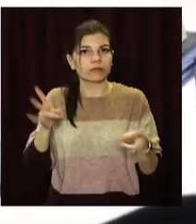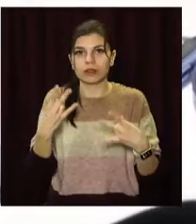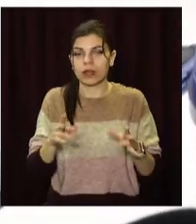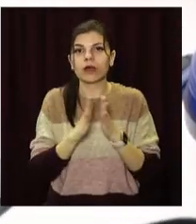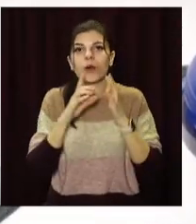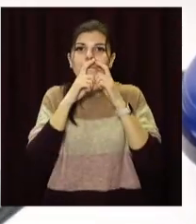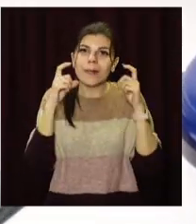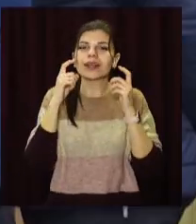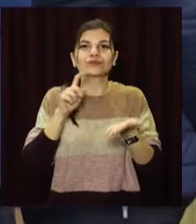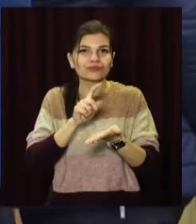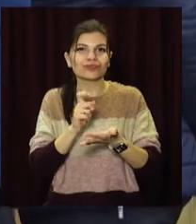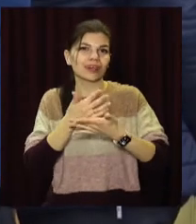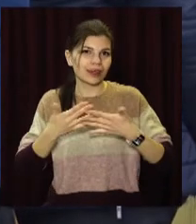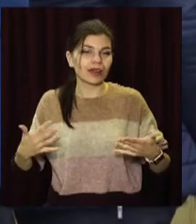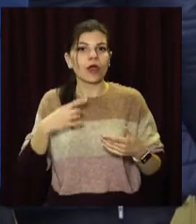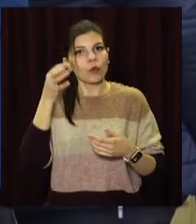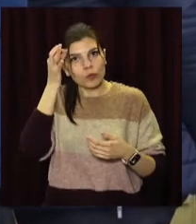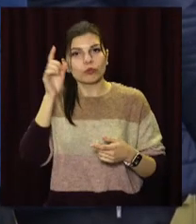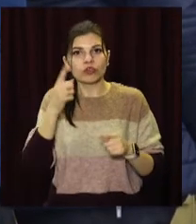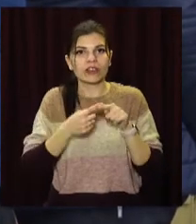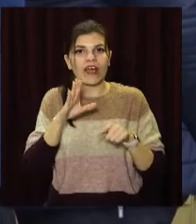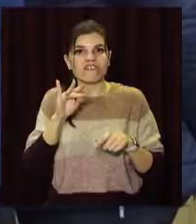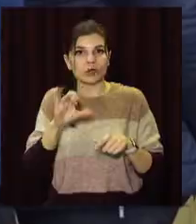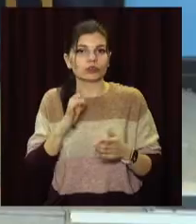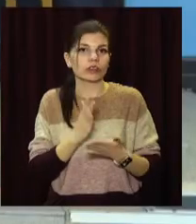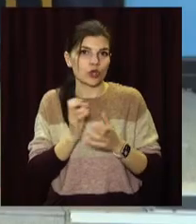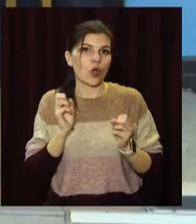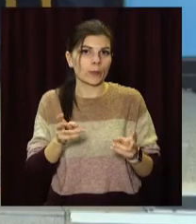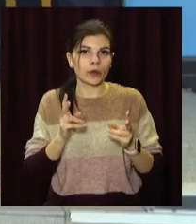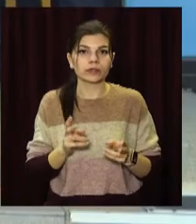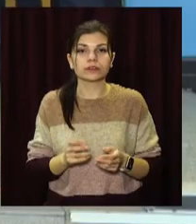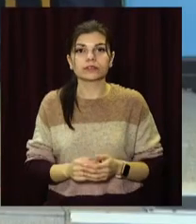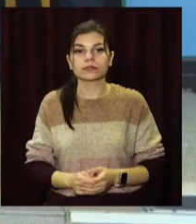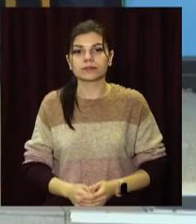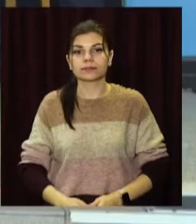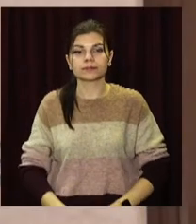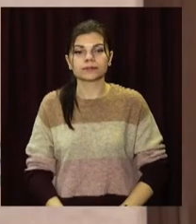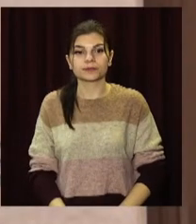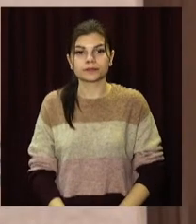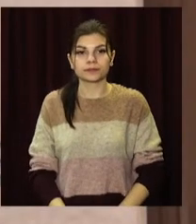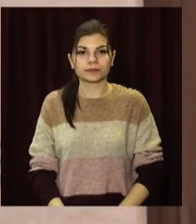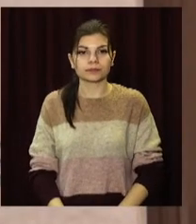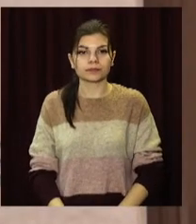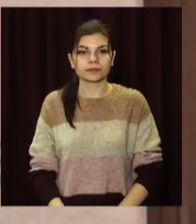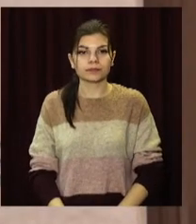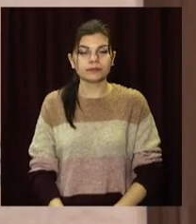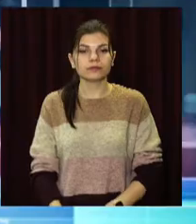індивідуального захисту та пам'ятати про підступність вірусу. Вероніка Корнєва, Олександр Фернигоров, Open News, телеканал